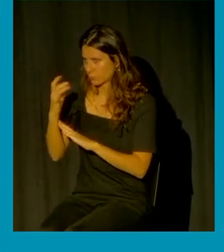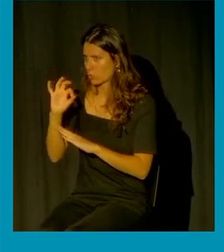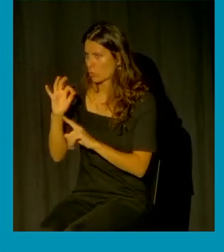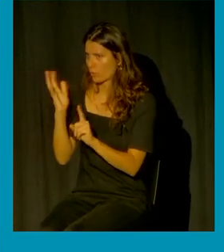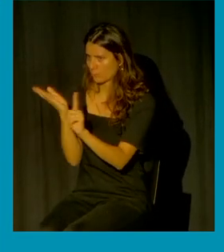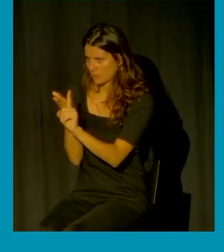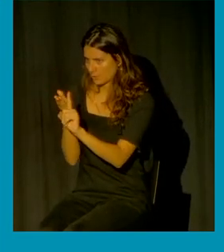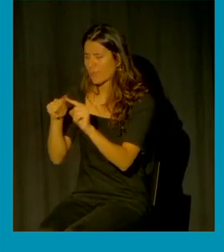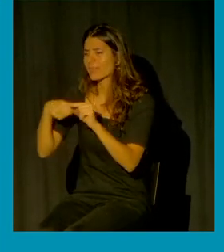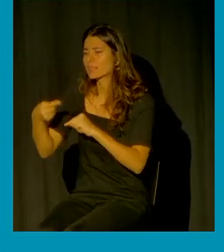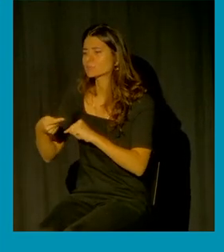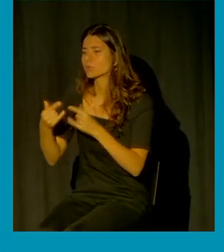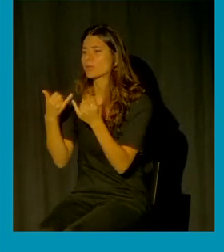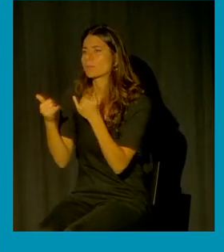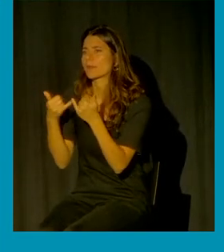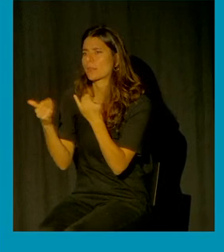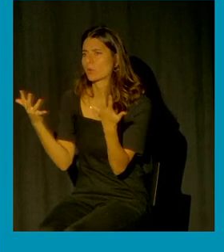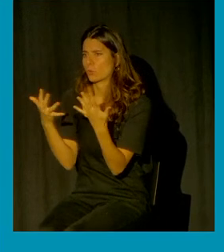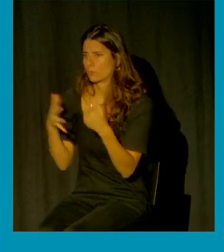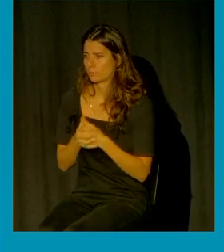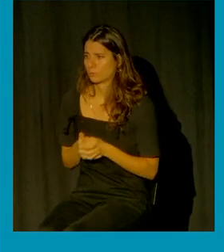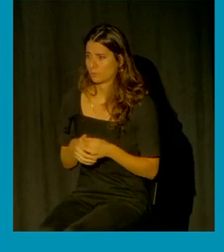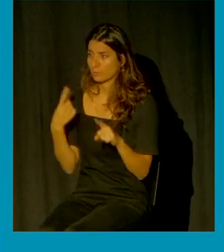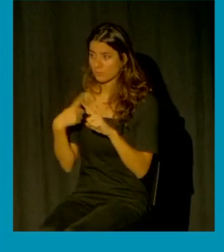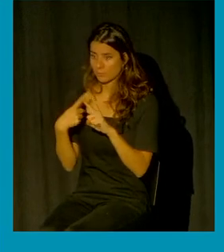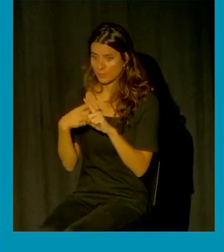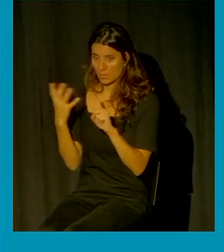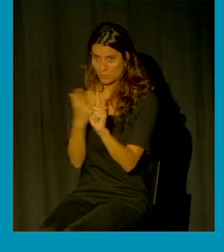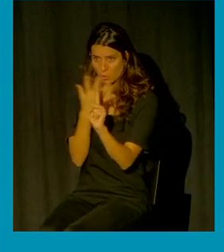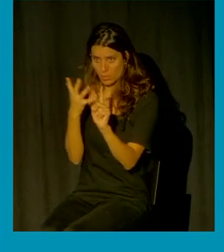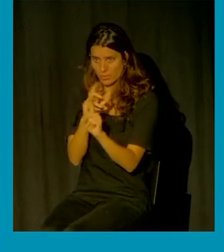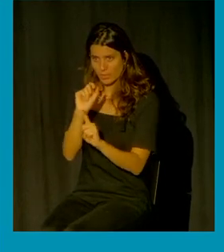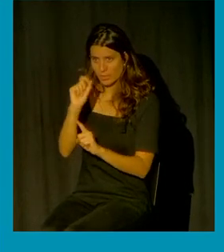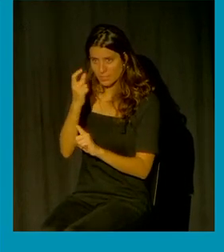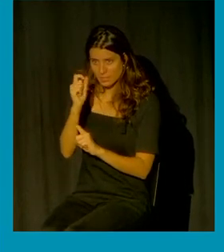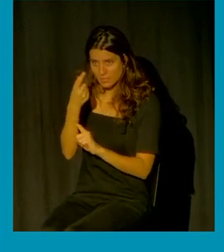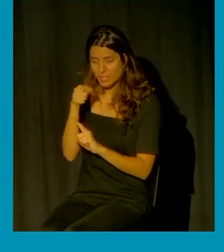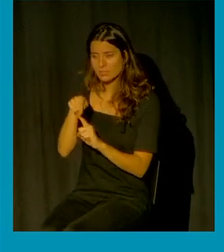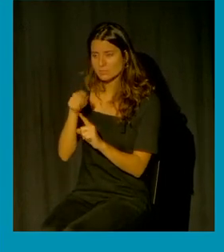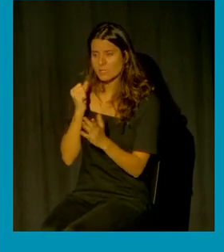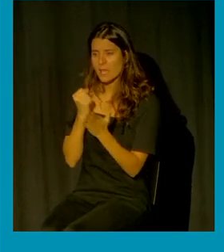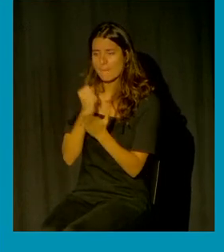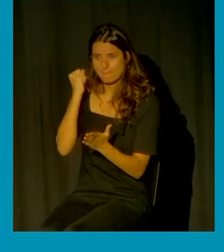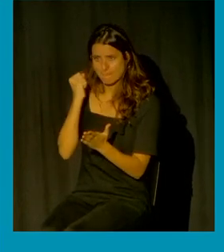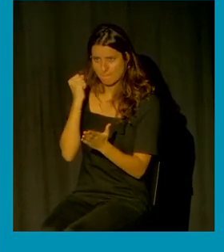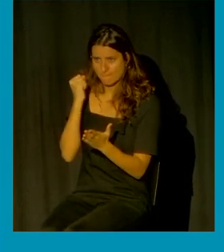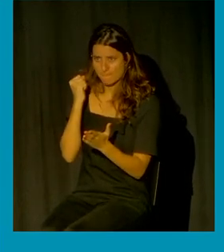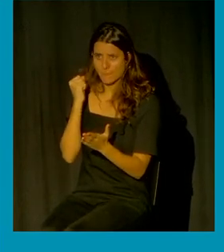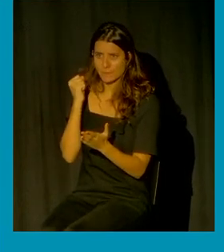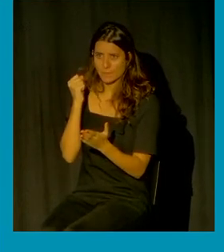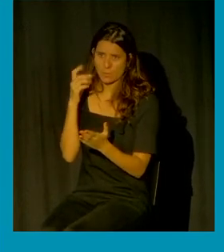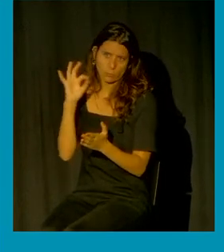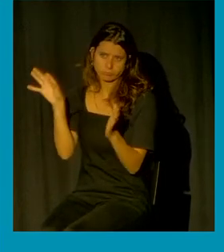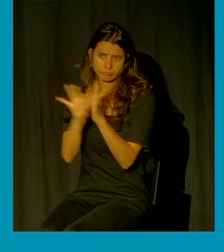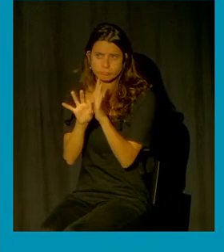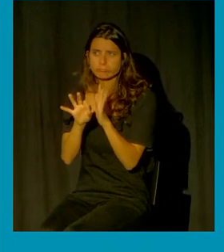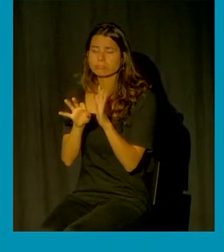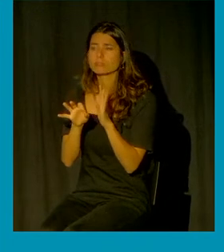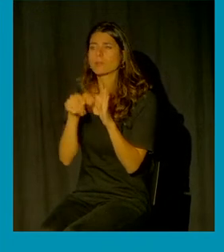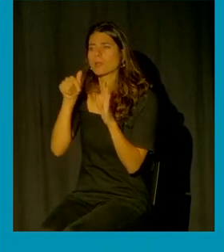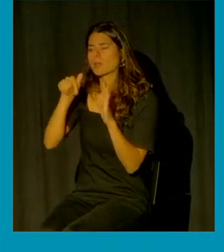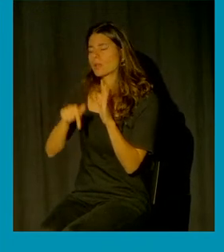que les violències digitals incloses les sexuals generen una empremta que avui en dia podríem considerar